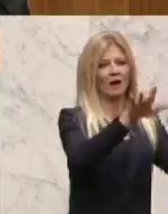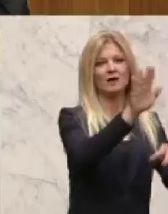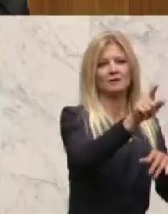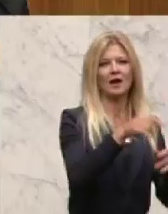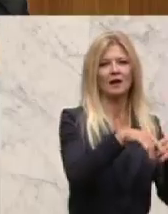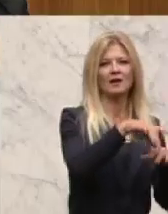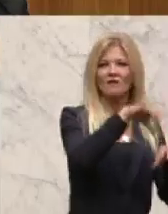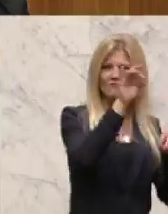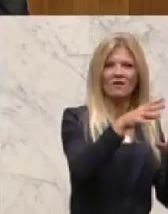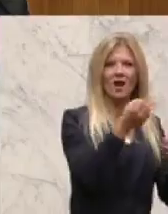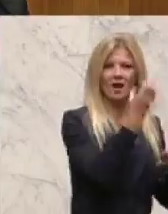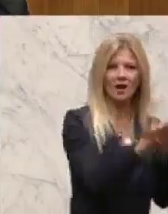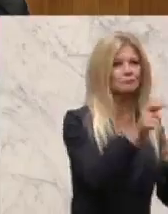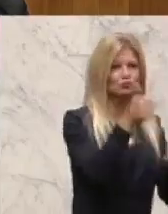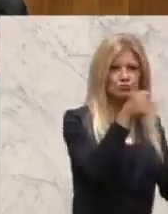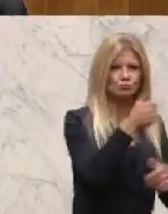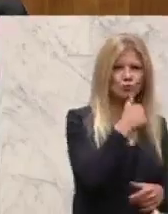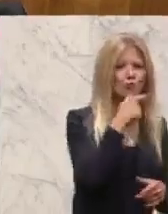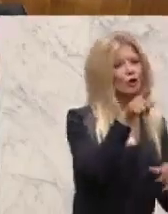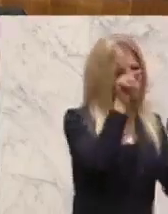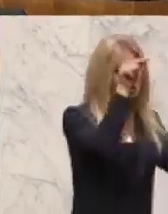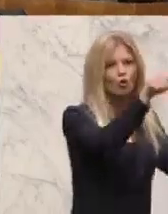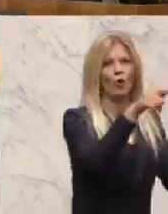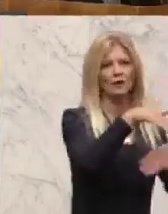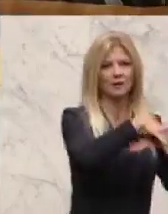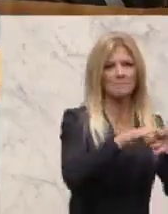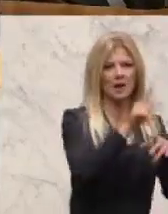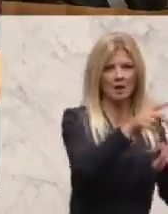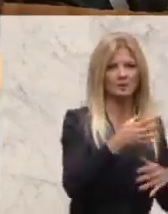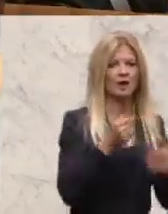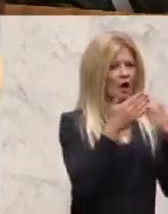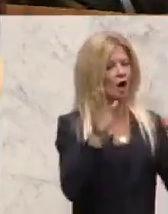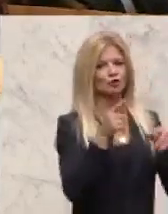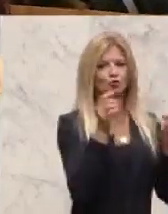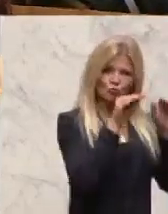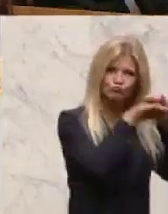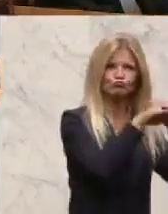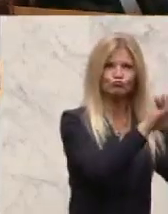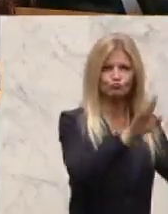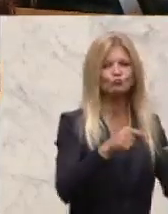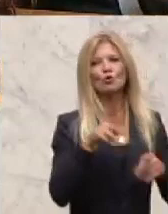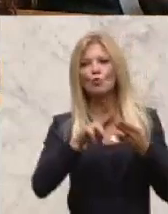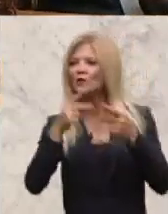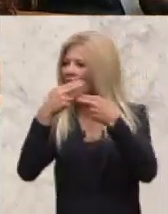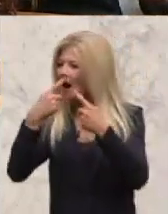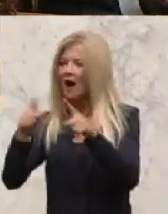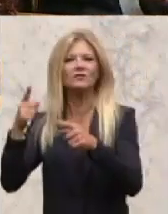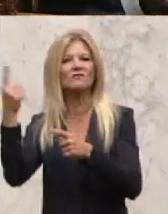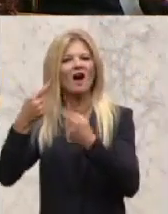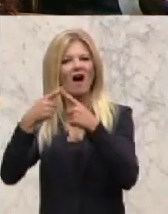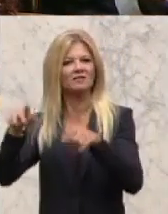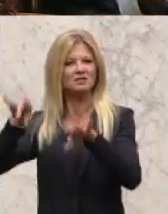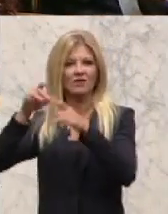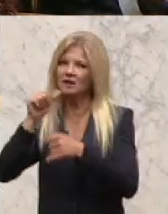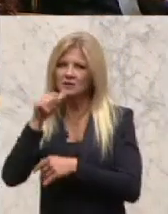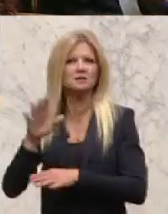Gemeinden, wo die das nicht wollen, dann wären sie dann eben nicht. Das ist eine sogenannte klassische Win-Win-Situation. Und es ist im